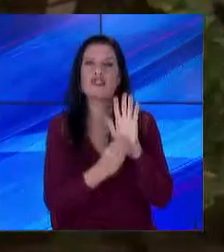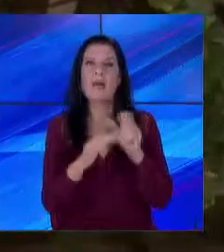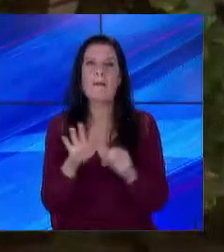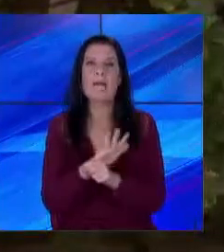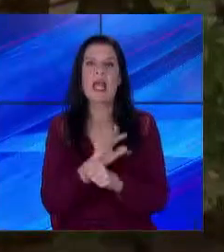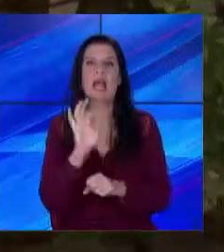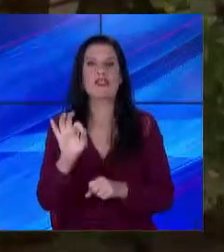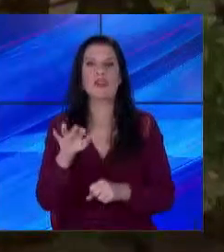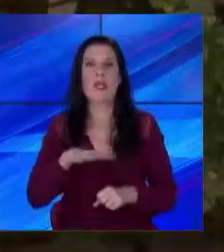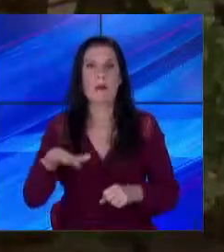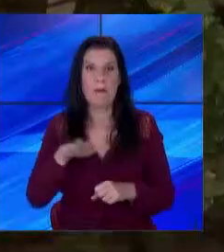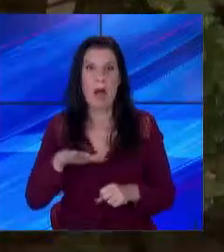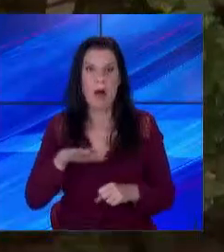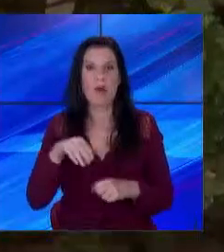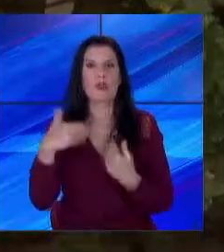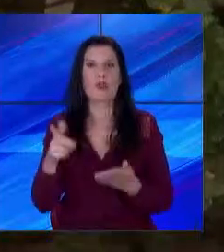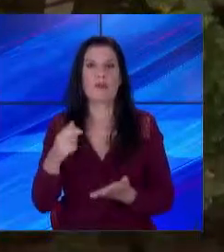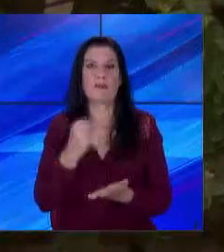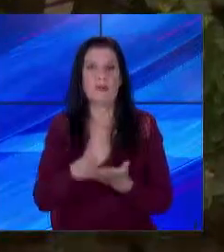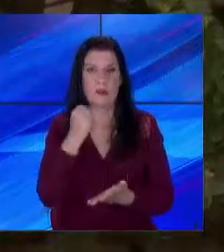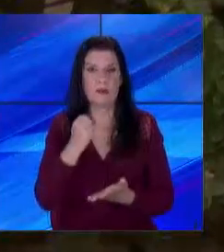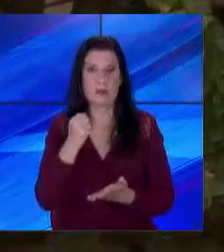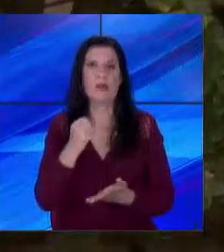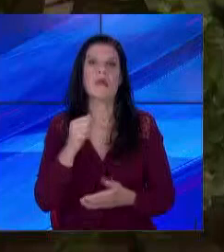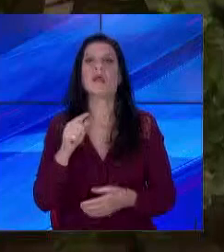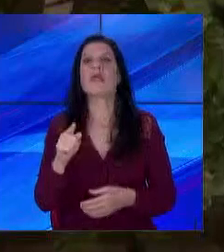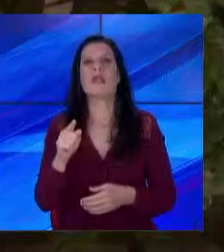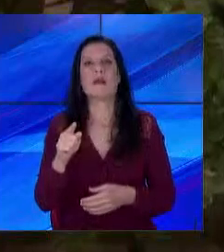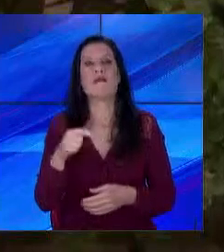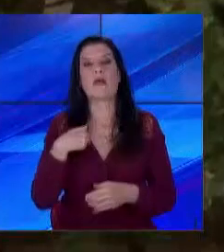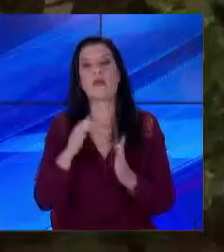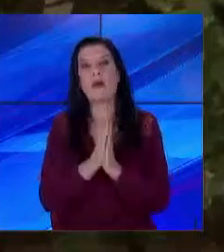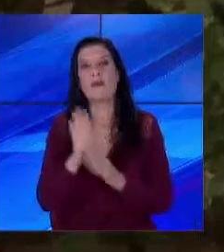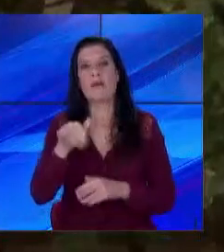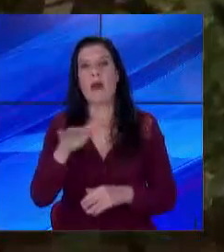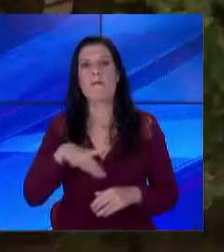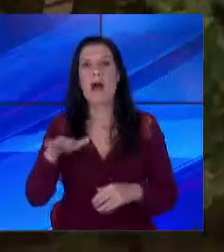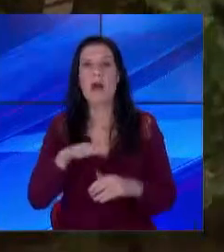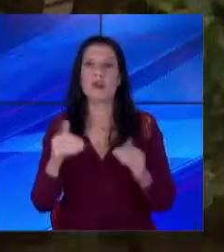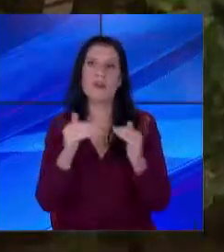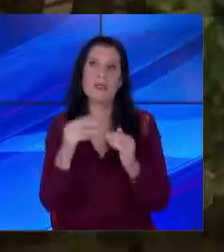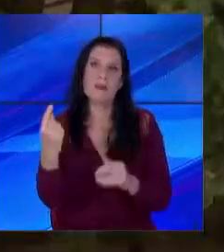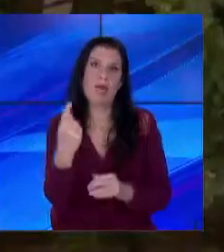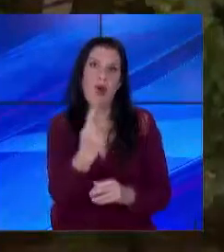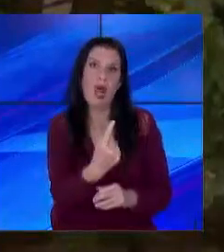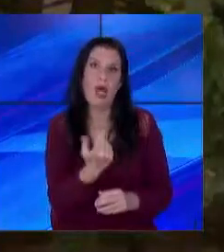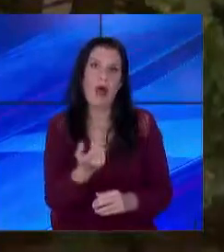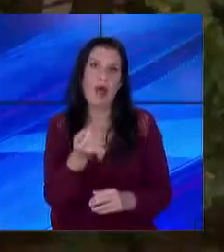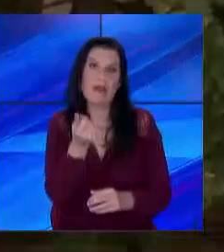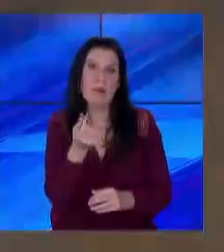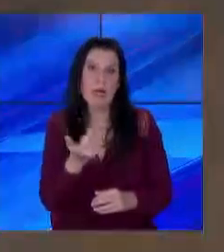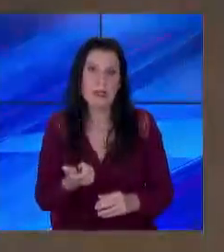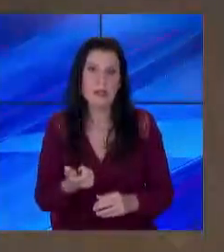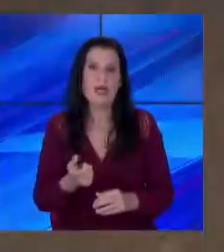מערכות שמושריות למניעת שכחת ילדים ברכב, ומקווים שיהיו ברשימה גם מערכות שוות לכל כיס, שבכולן הבטיחות היא המעלה